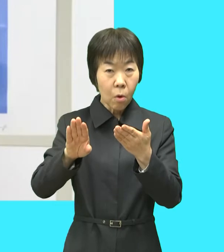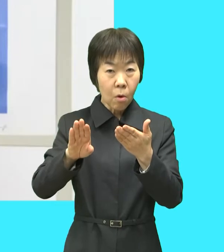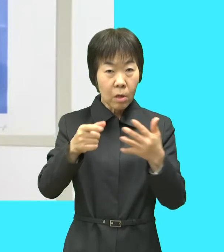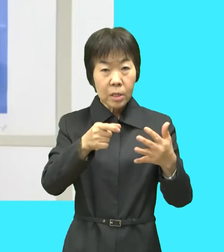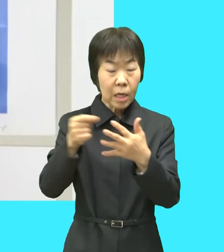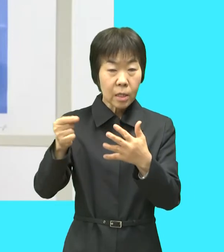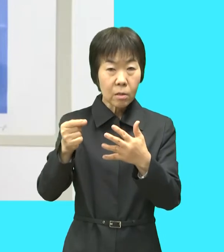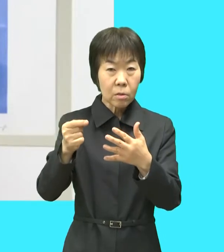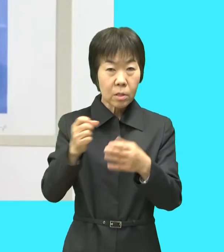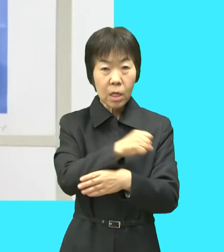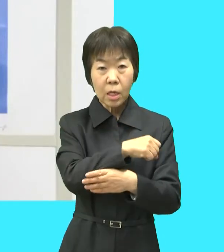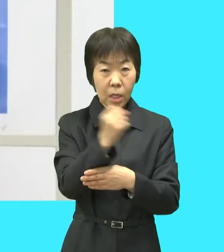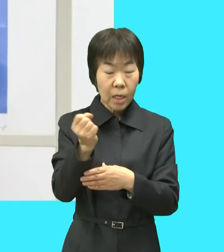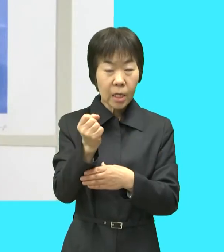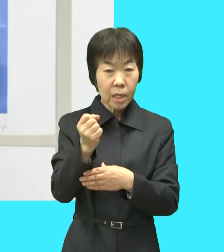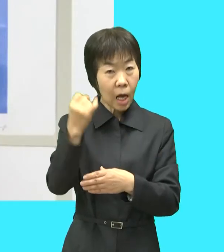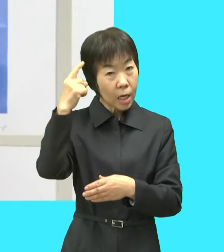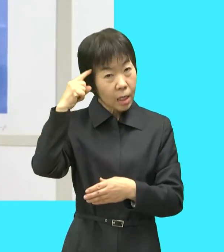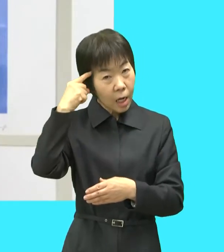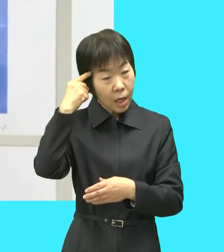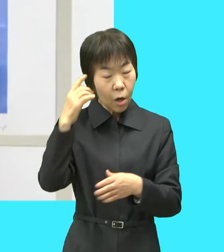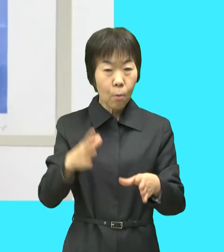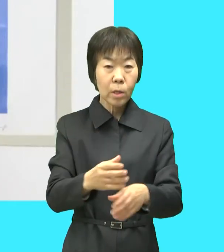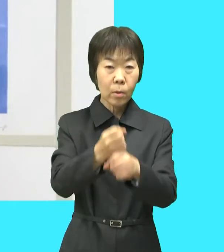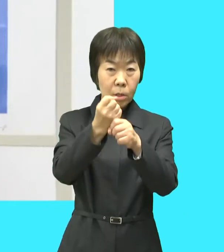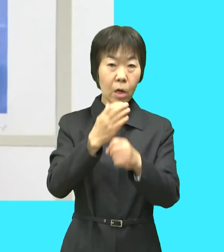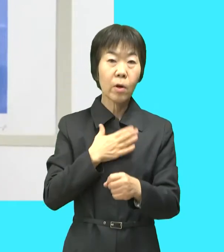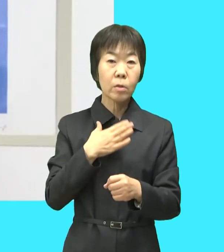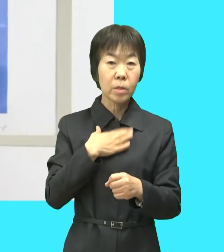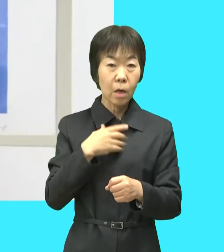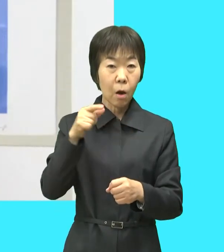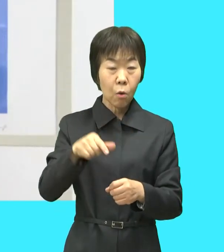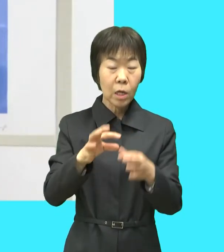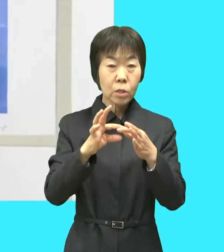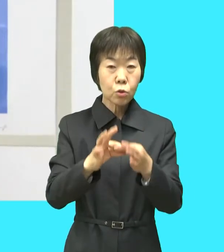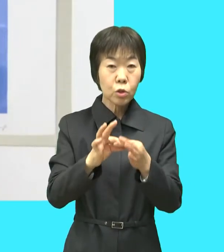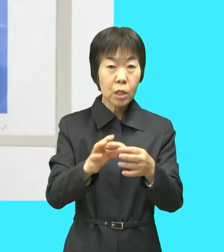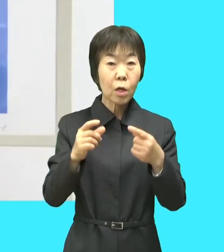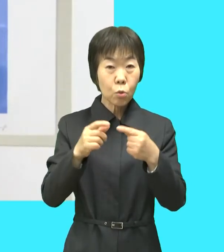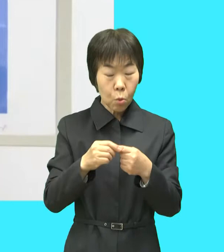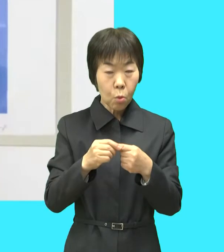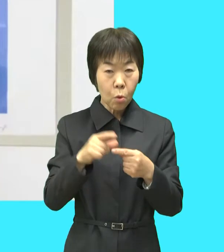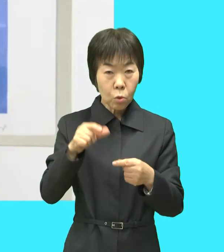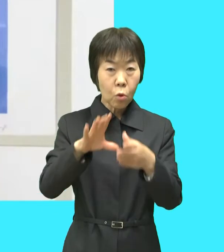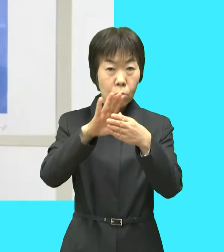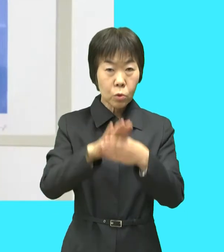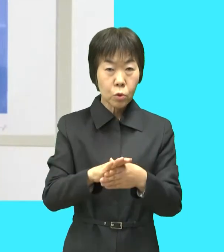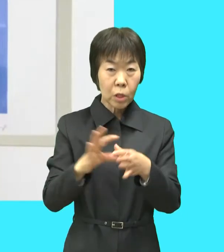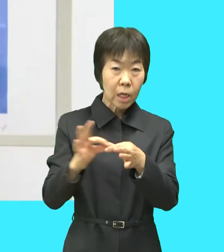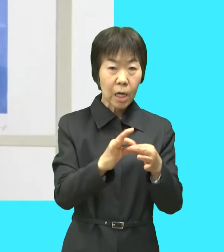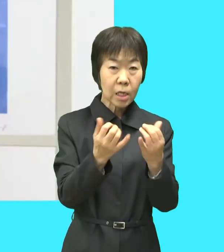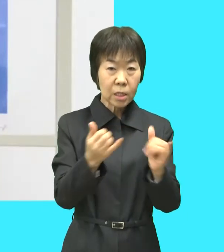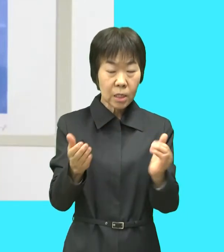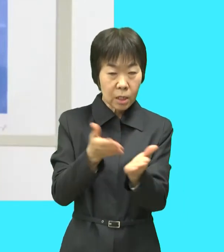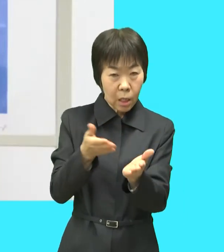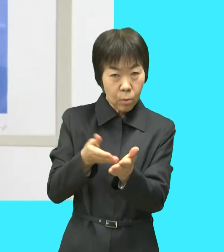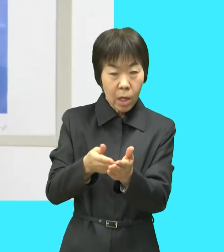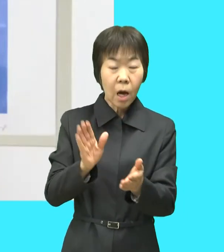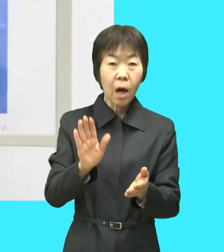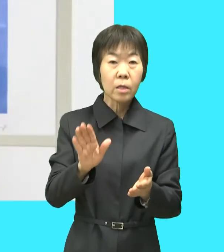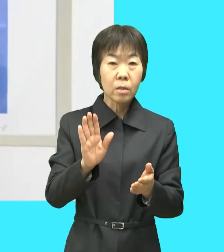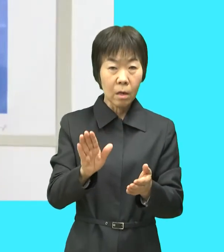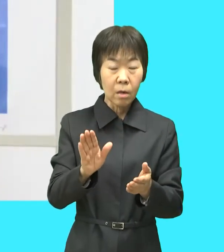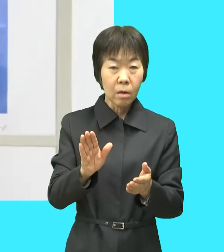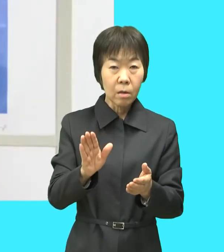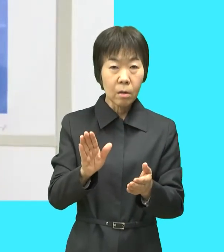ていたことが分かりました。これについての県の受け止めと、まあ、こういった文書を使ってこう関係者に説明をしていたということ